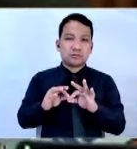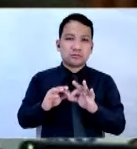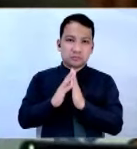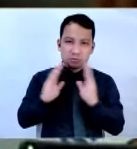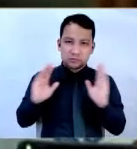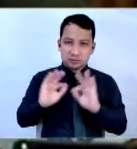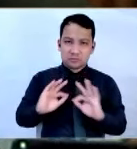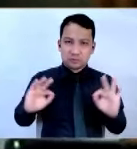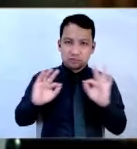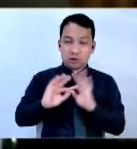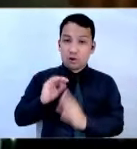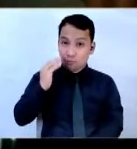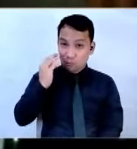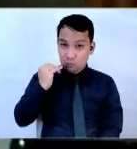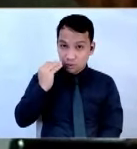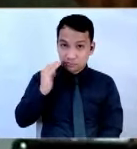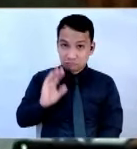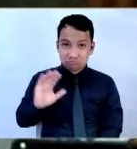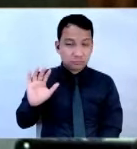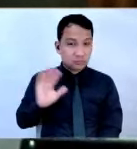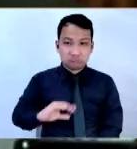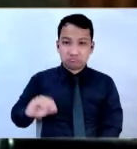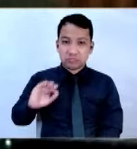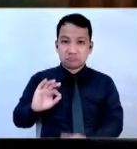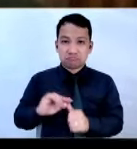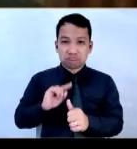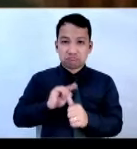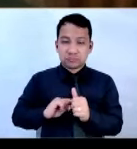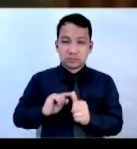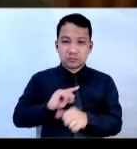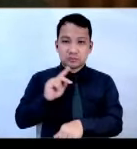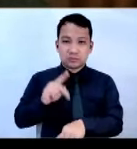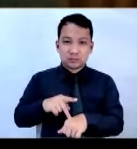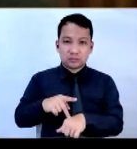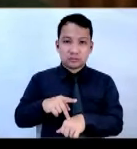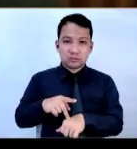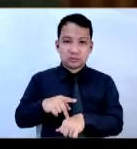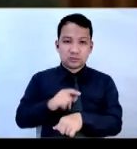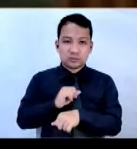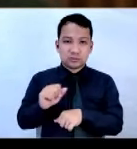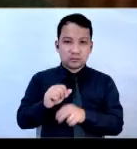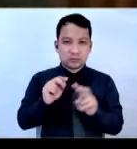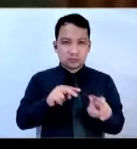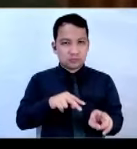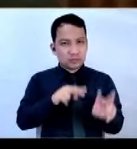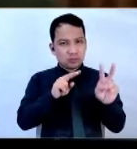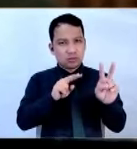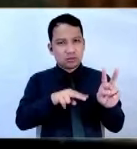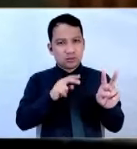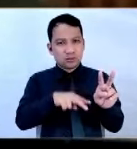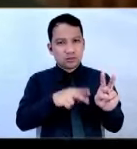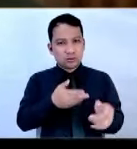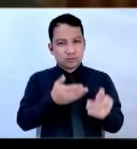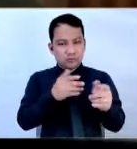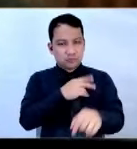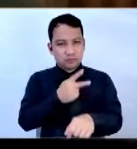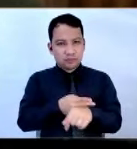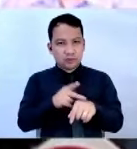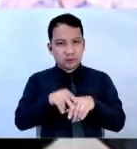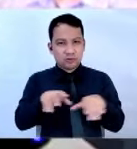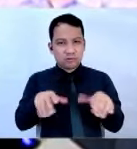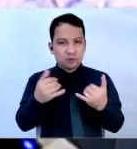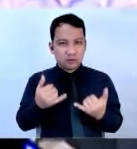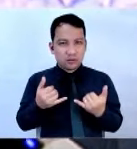Kasi this is definitely an industry event. We look up to her and she is a paragon of what it is to be an